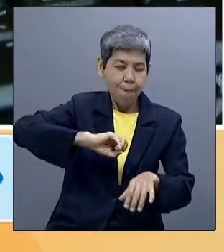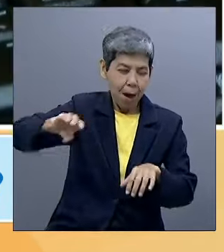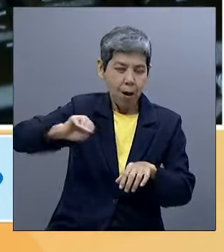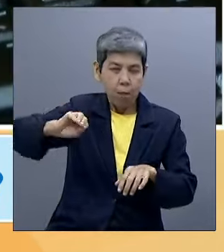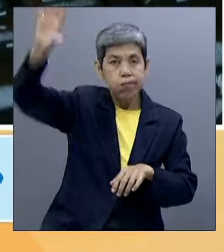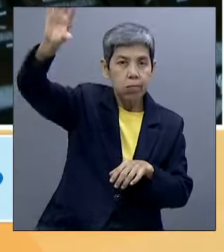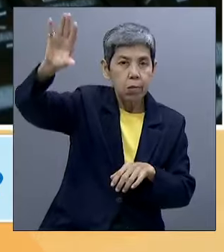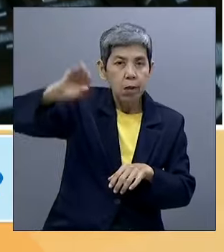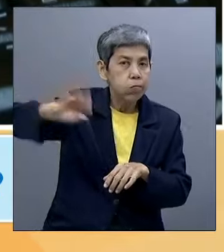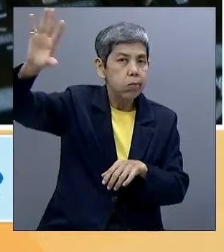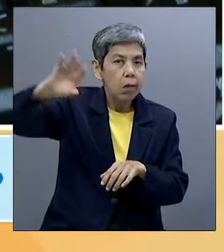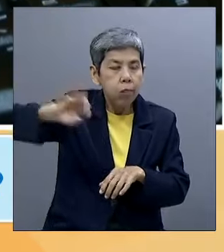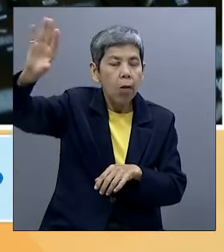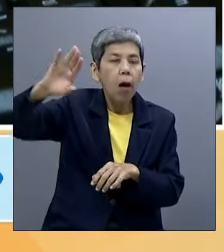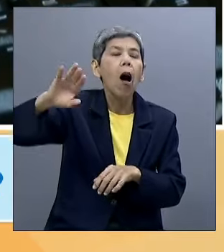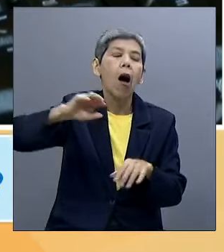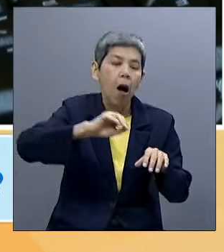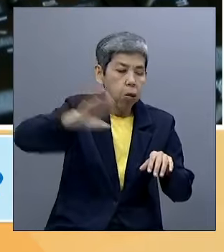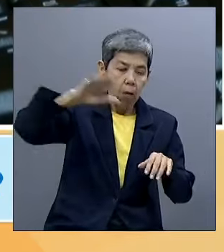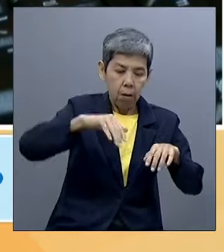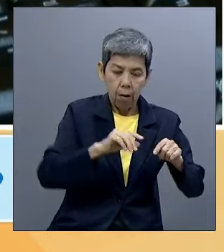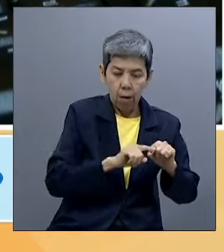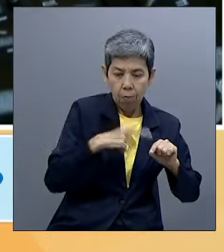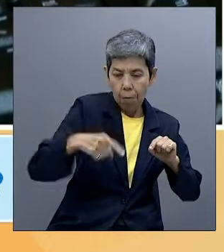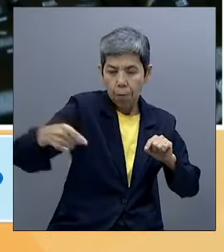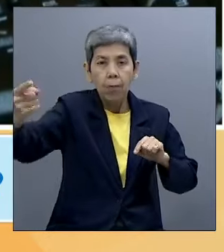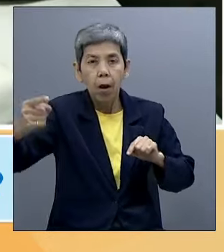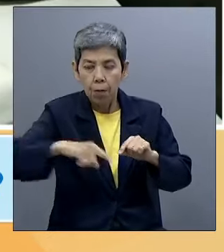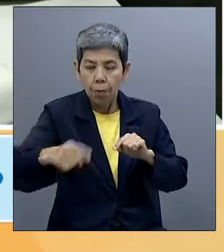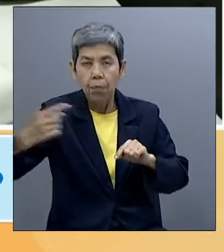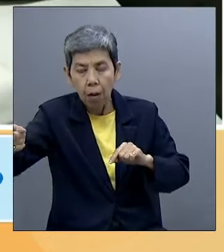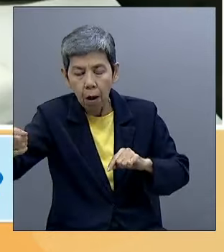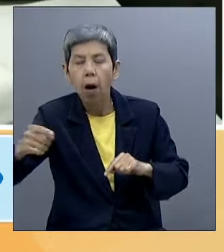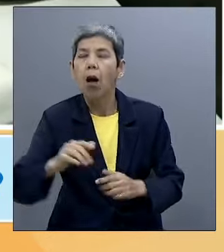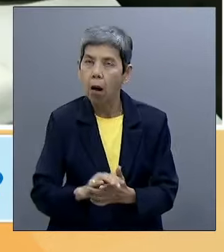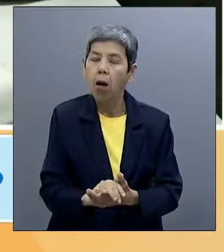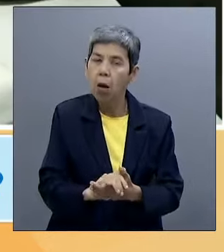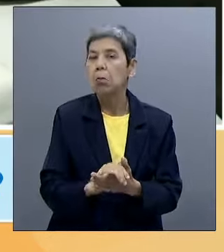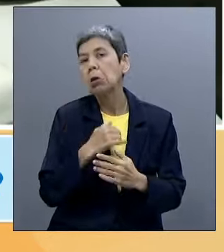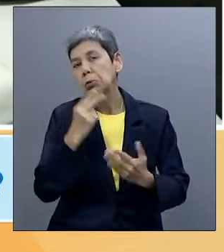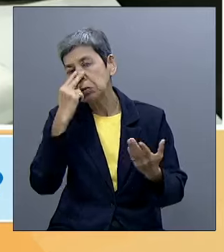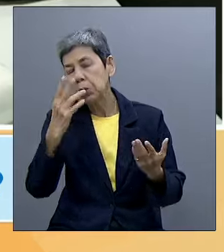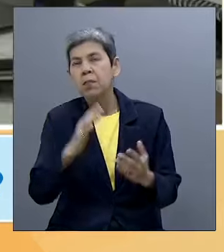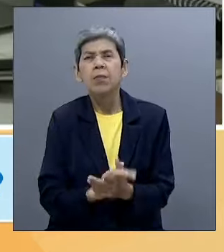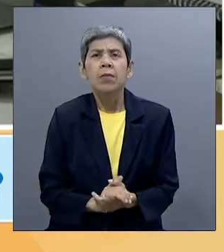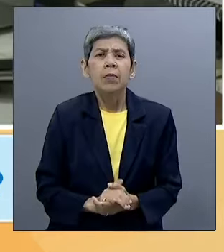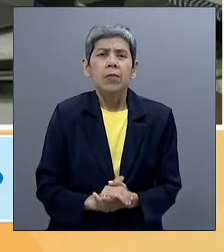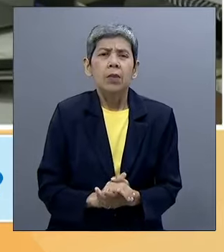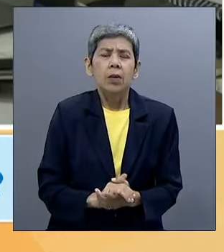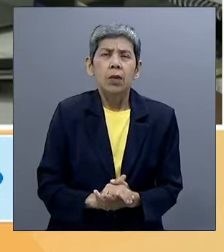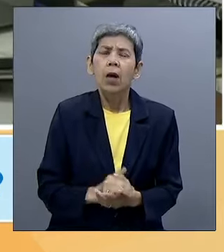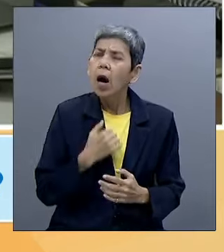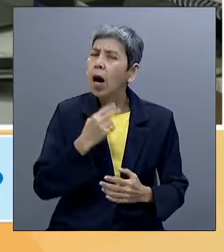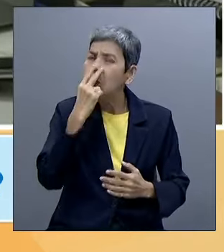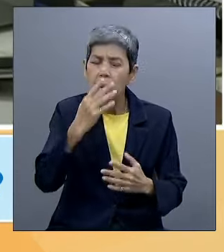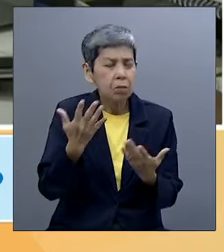จะถูกปั๊มออกไปหรือว่า copy now ออกไปต่างประเทศทันทีนะฮะโดยปริยายนะครับซึ่งนั่นหมายความว่